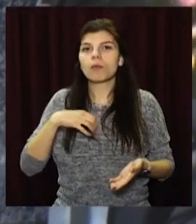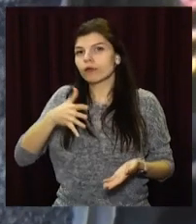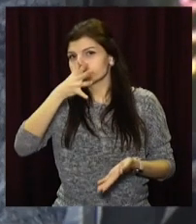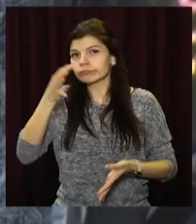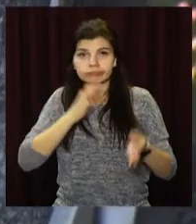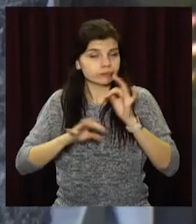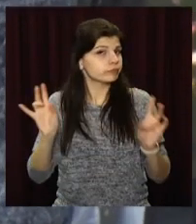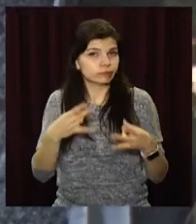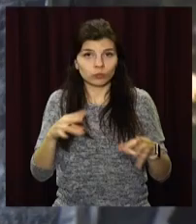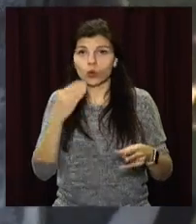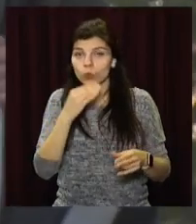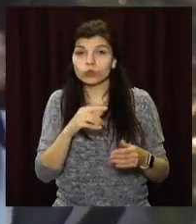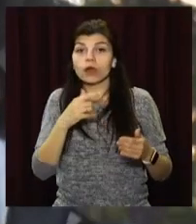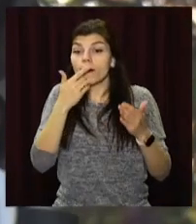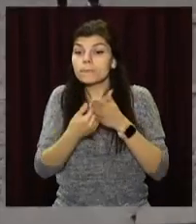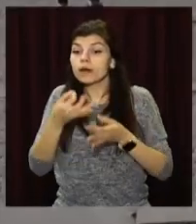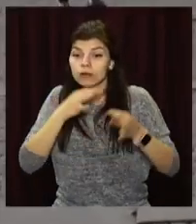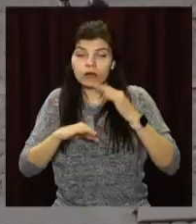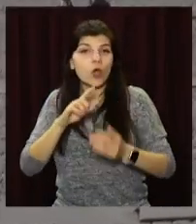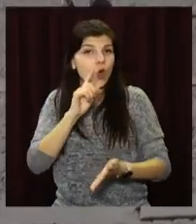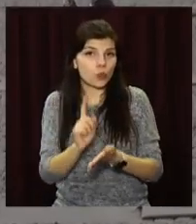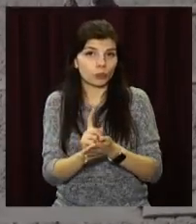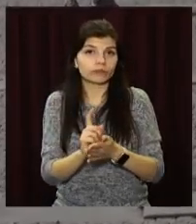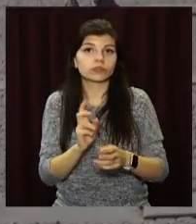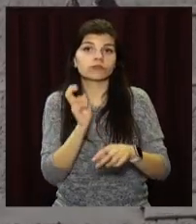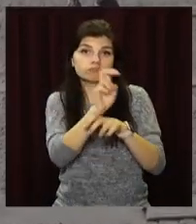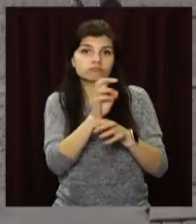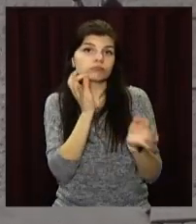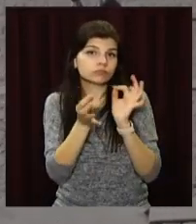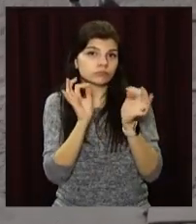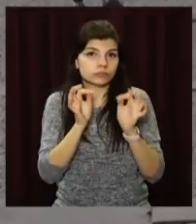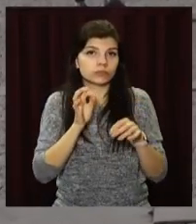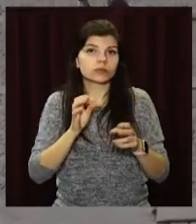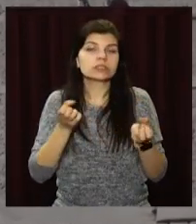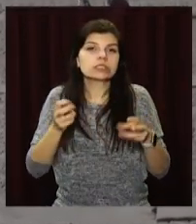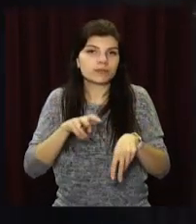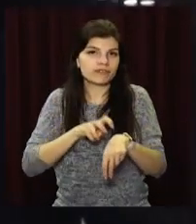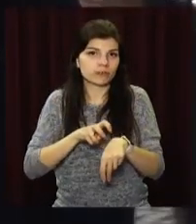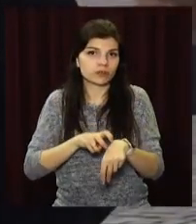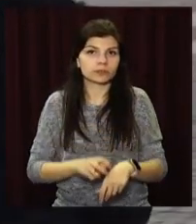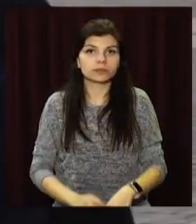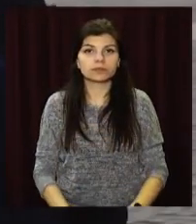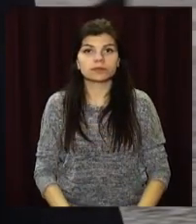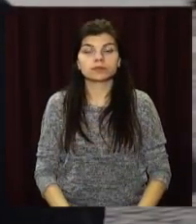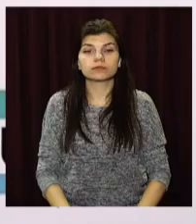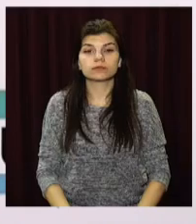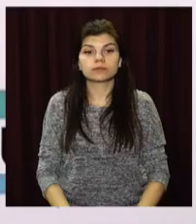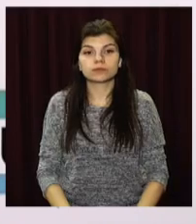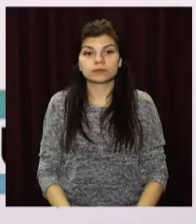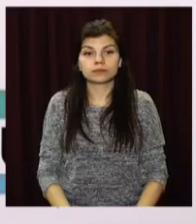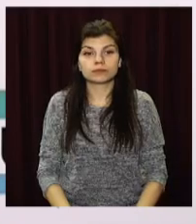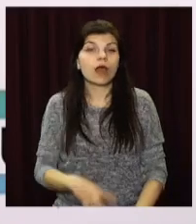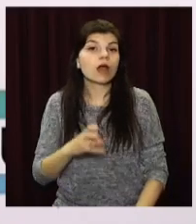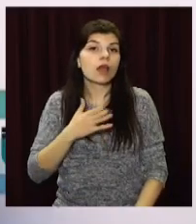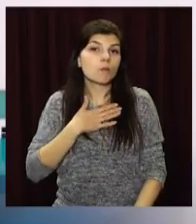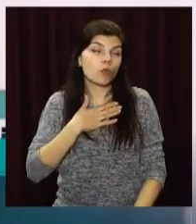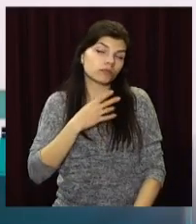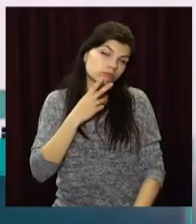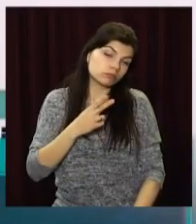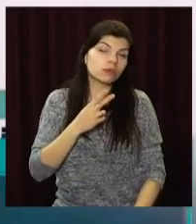не слід. Перед вживанням ліків треба обов'язково проконсультуватися спеціалістом. На мой взгляд,